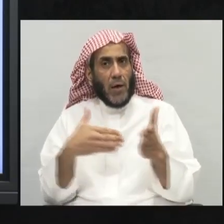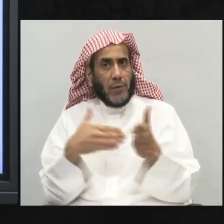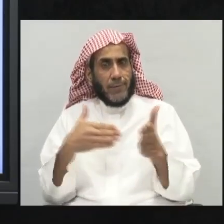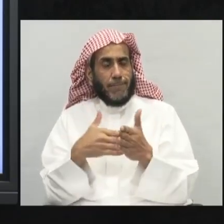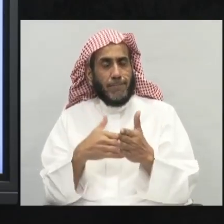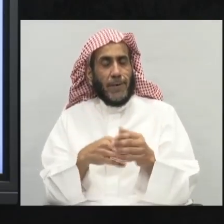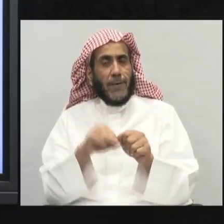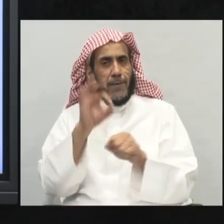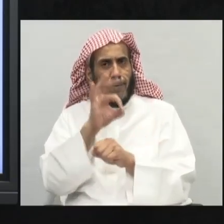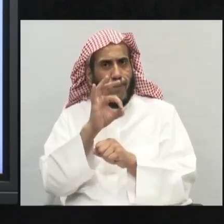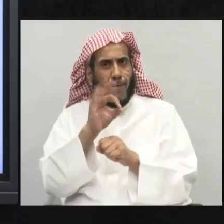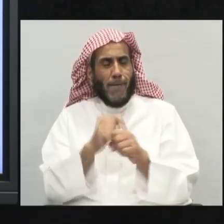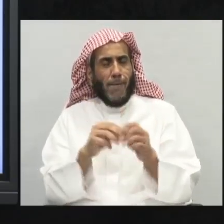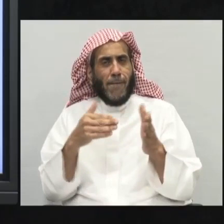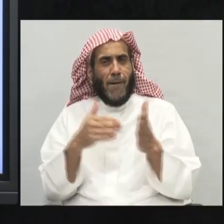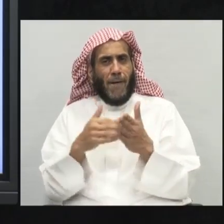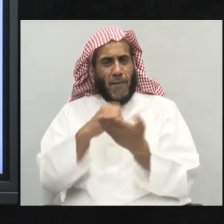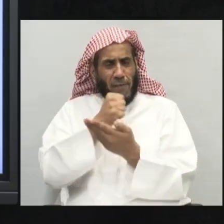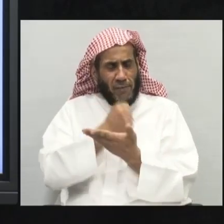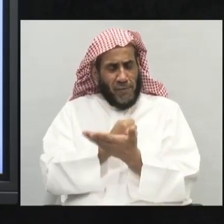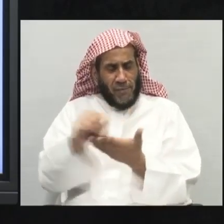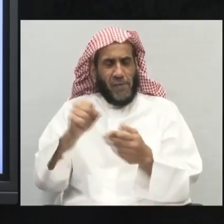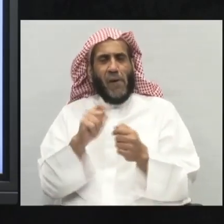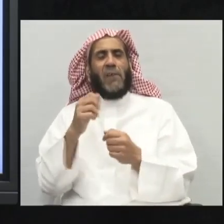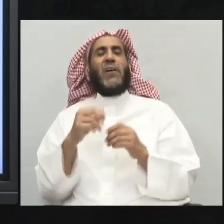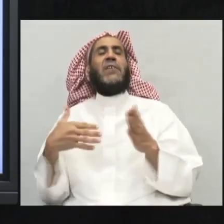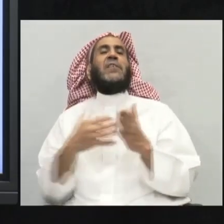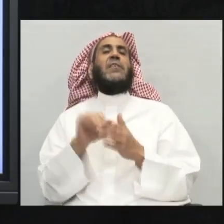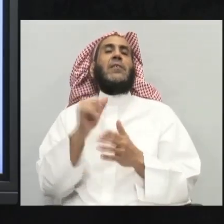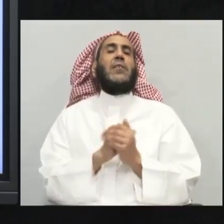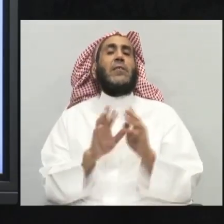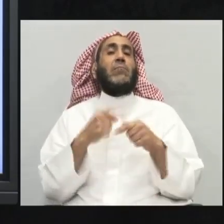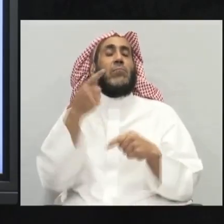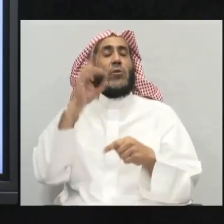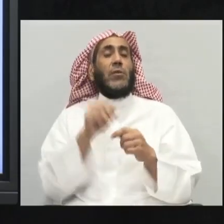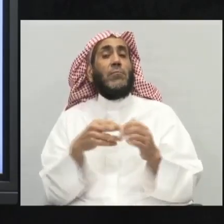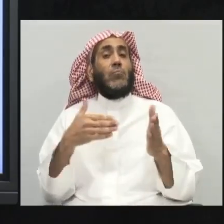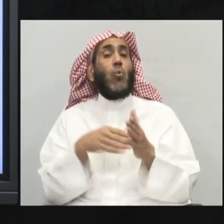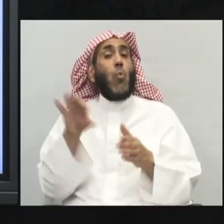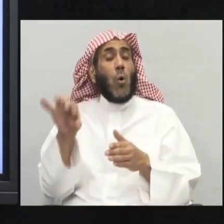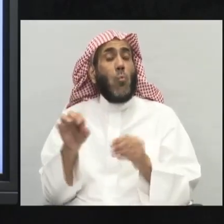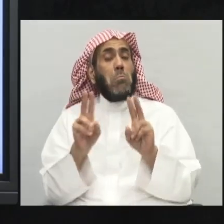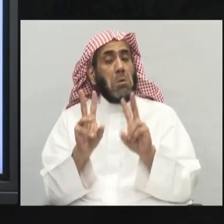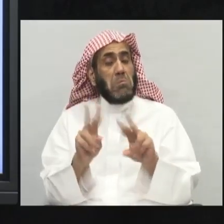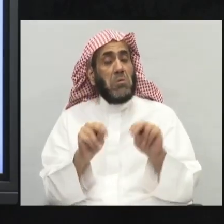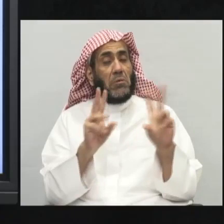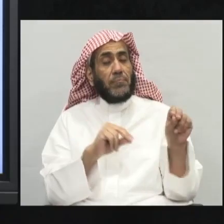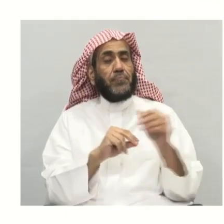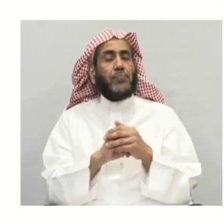في حاله الجزم فالعلامه هي حذف حرف العله وكذلك اذا كان معتلا بالواو